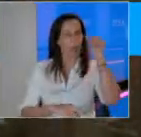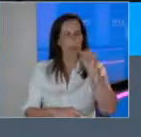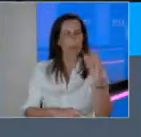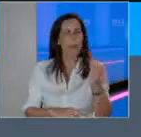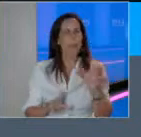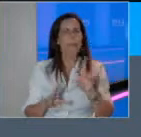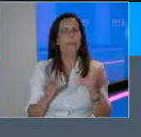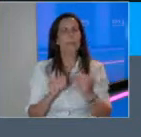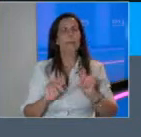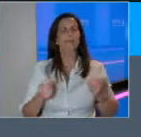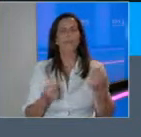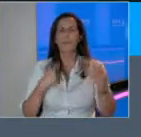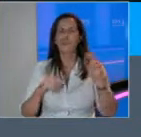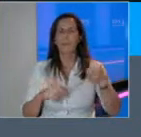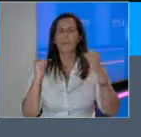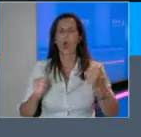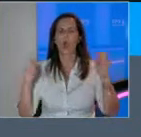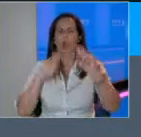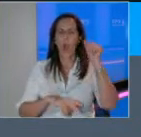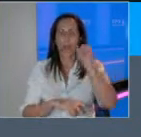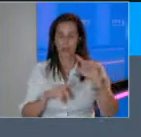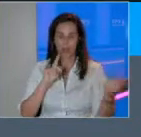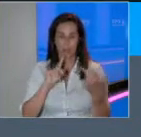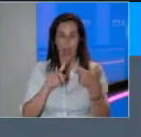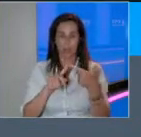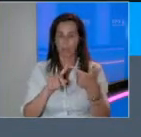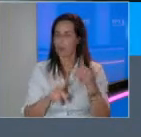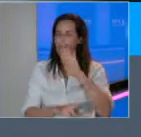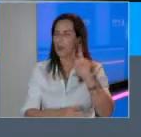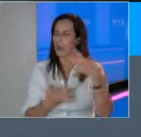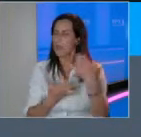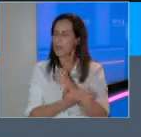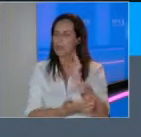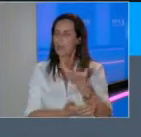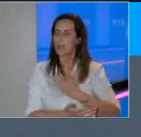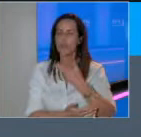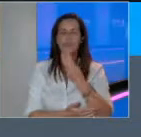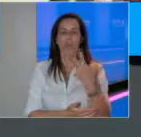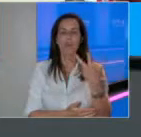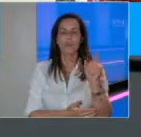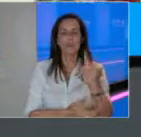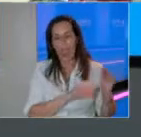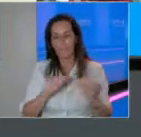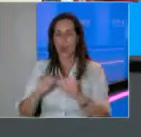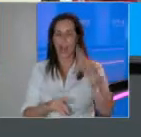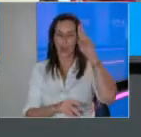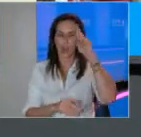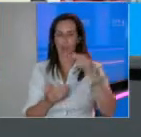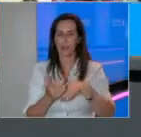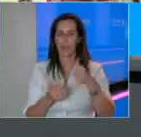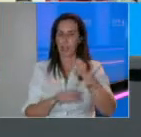מי הם סגרו ומאיפה הביטחון העצמי הגדול הזה? שתיים, הוא לא מצליח לגייס 2-3 עריקים כדי